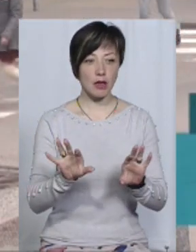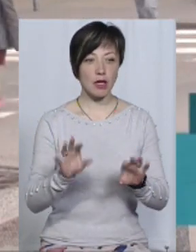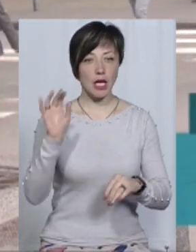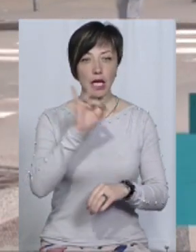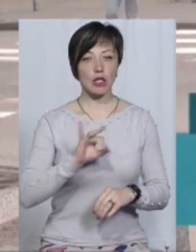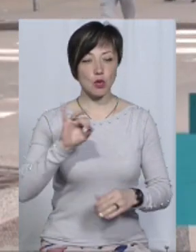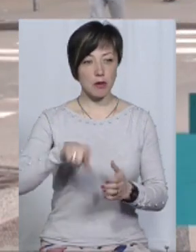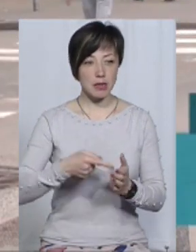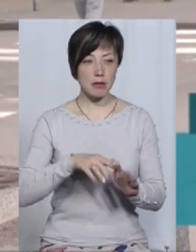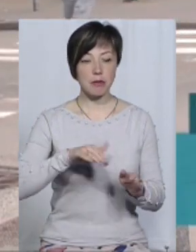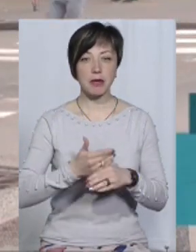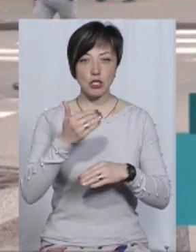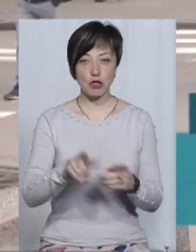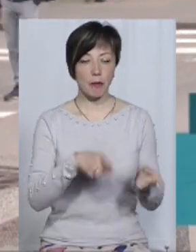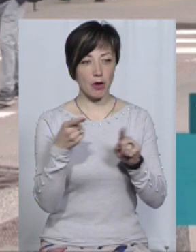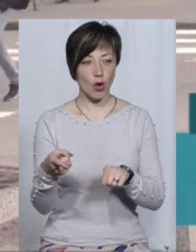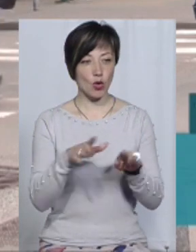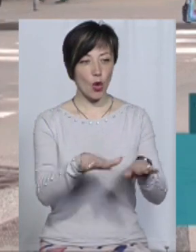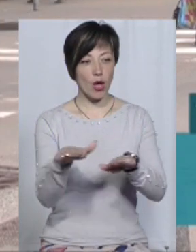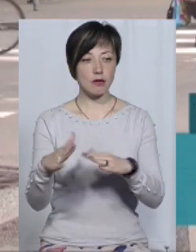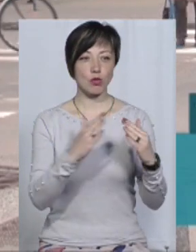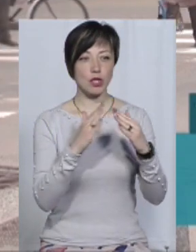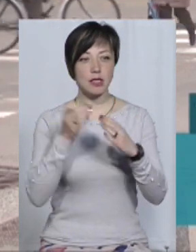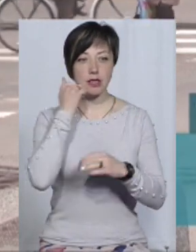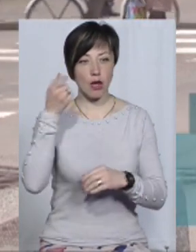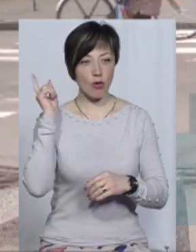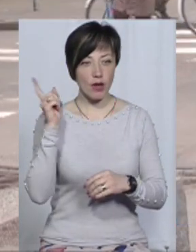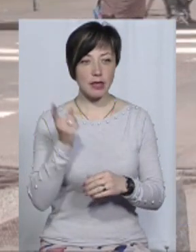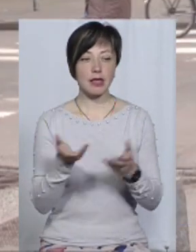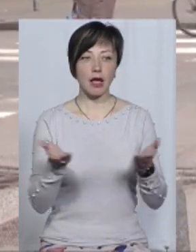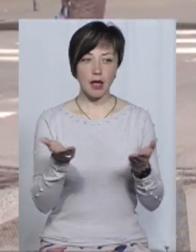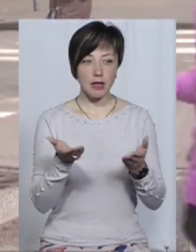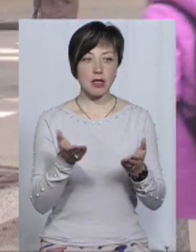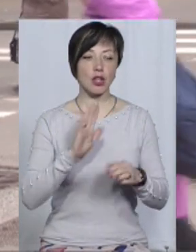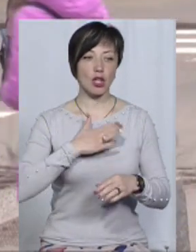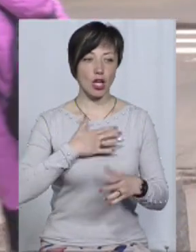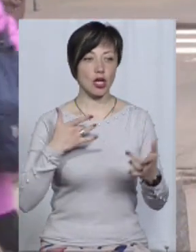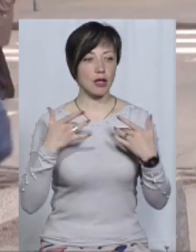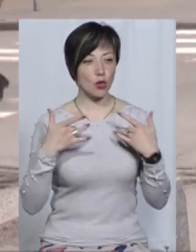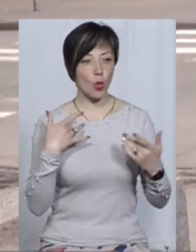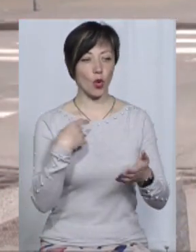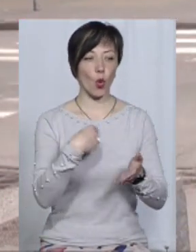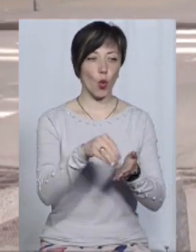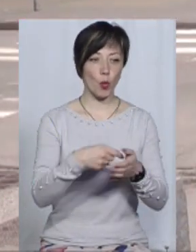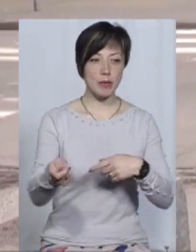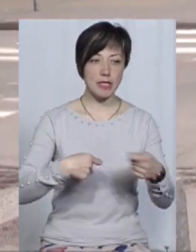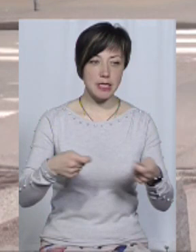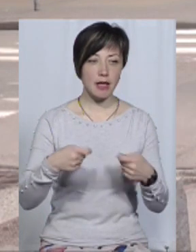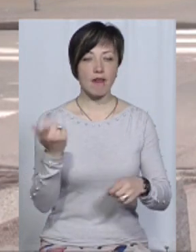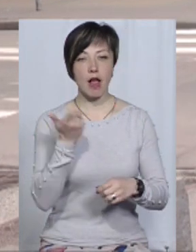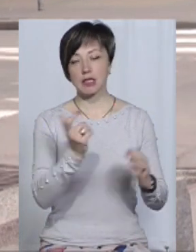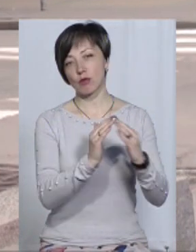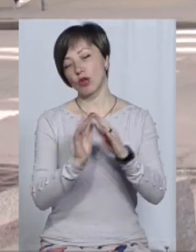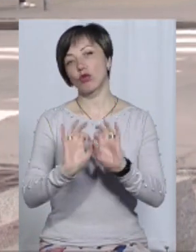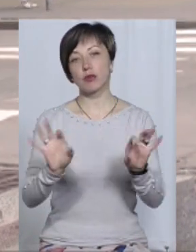історію міста, а пізніше переходить до локацій будинків старовинних, на яких, власне, наші актори, купці, власники